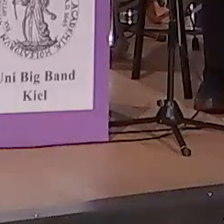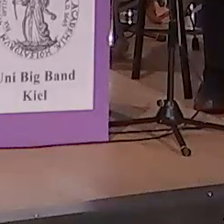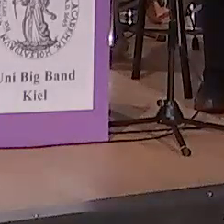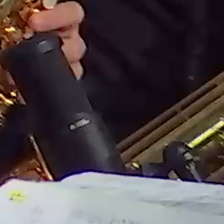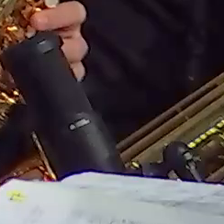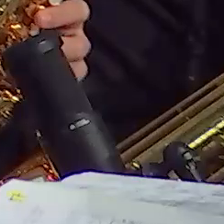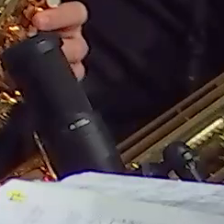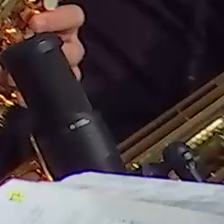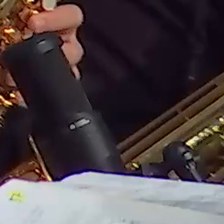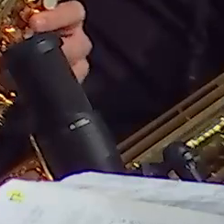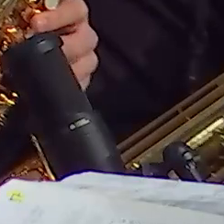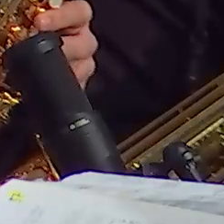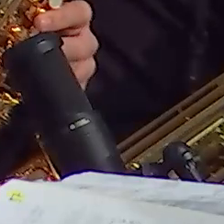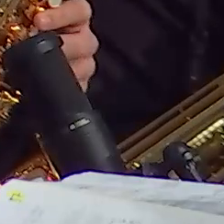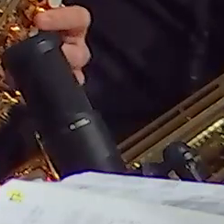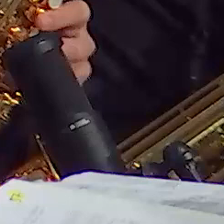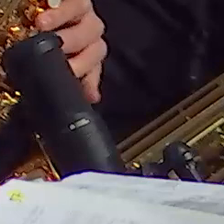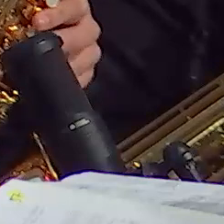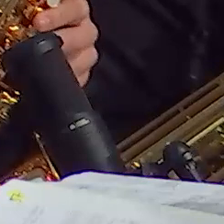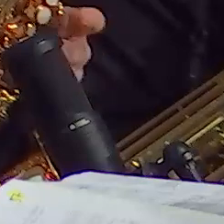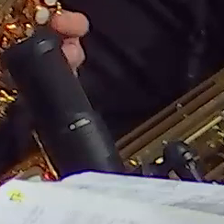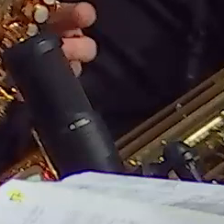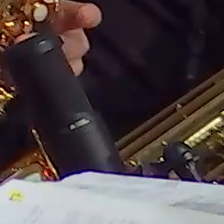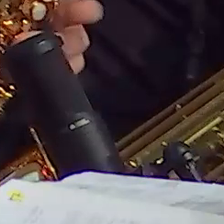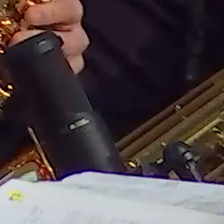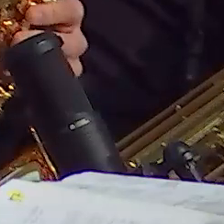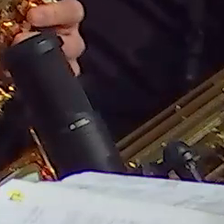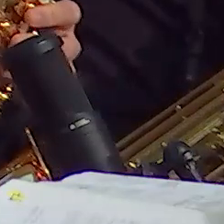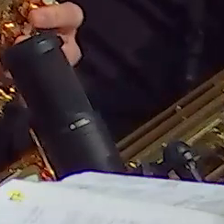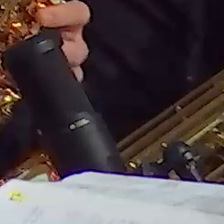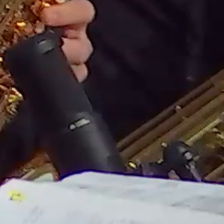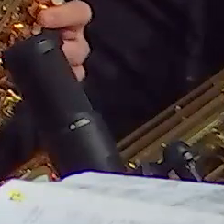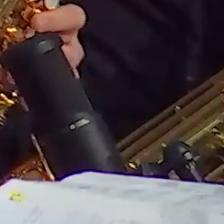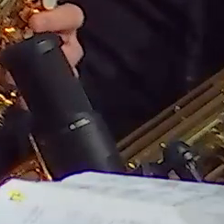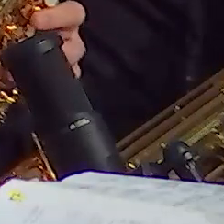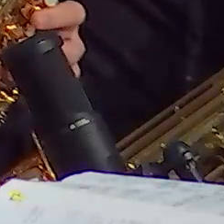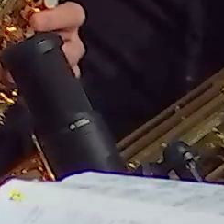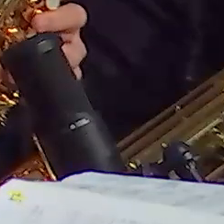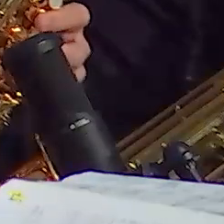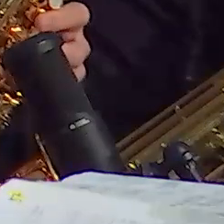Thank you.